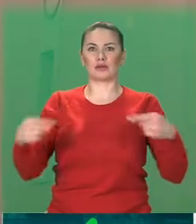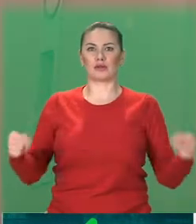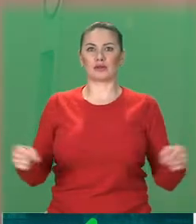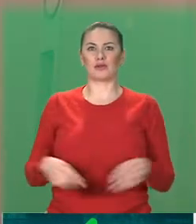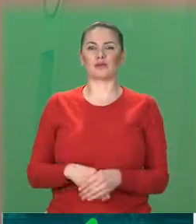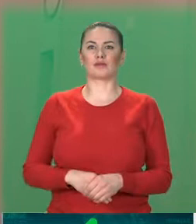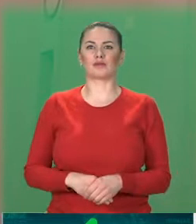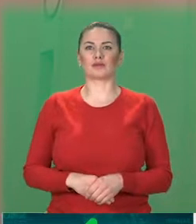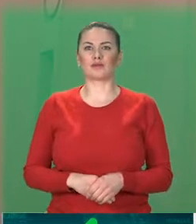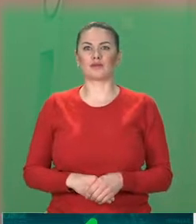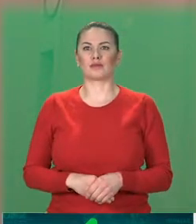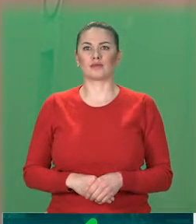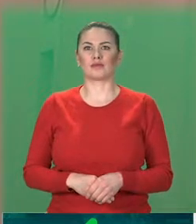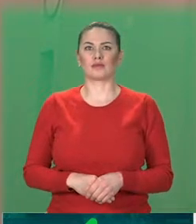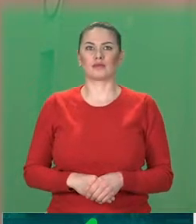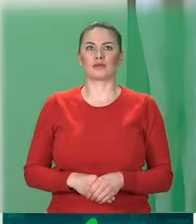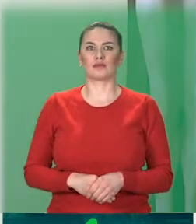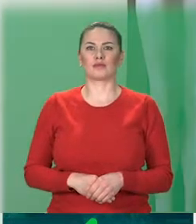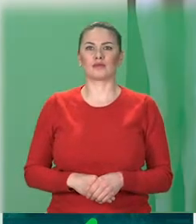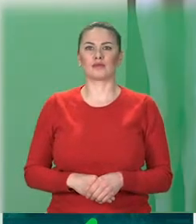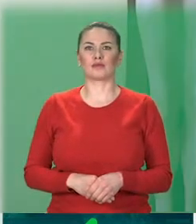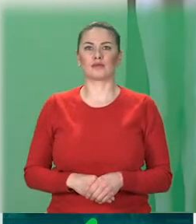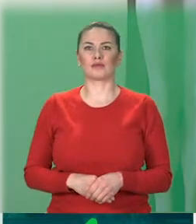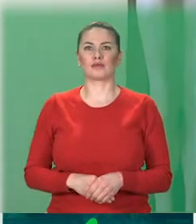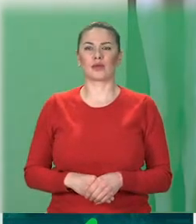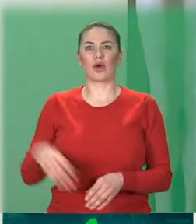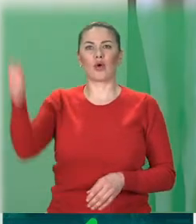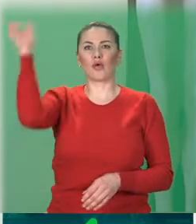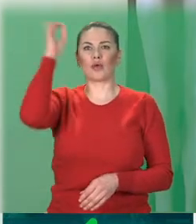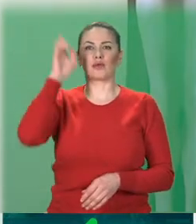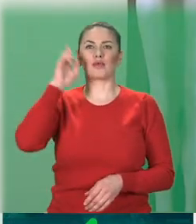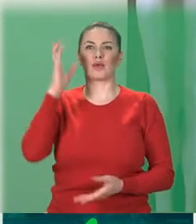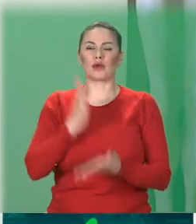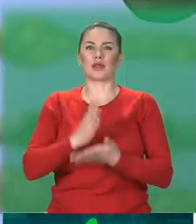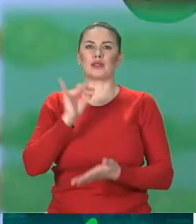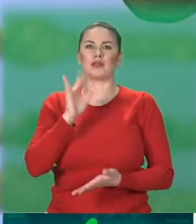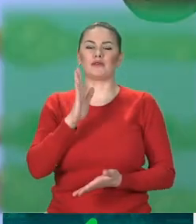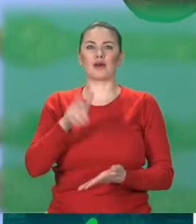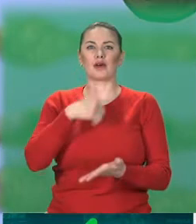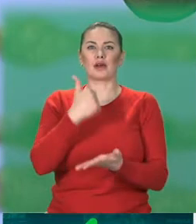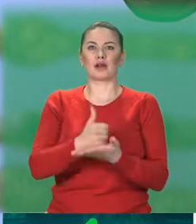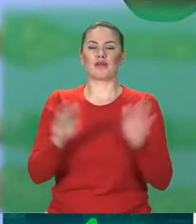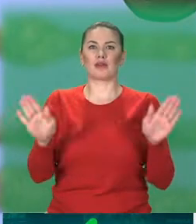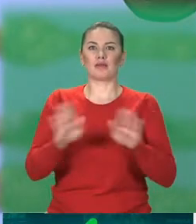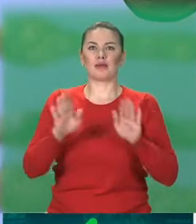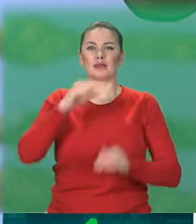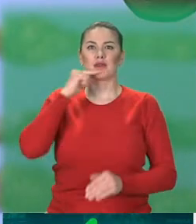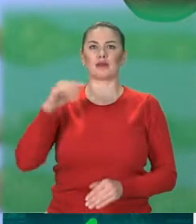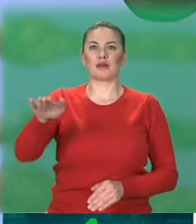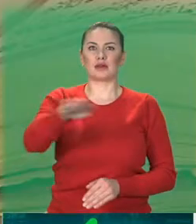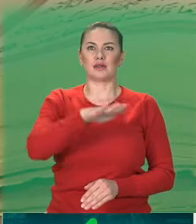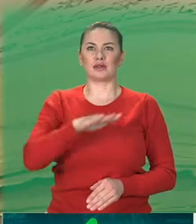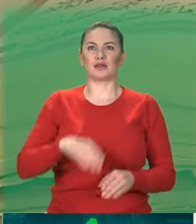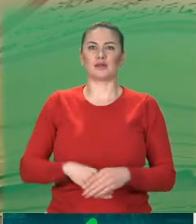и прослеживается в различных исторических документах. Упоминание Бога есть и в гимне России. Этот пункт не выделяет какую-то определенную религию,